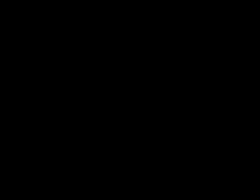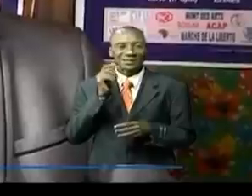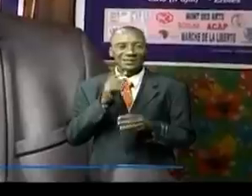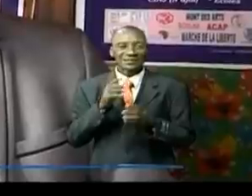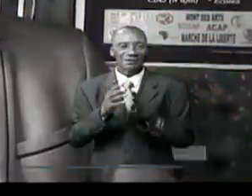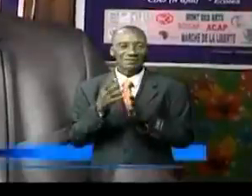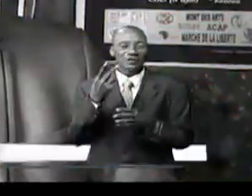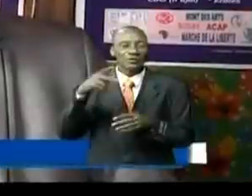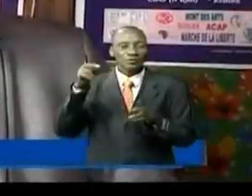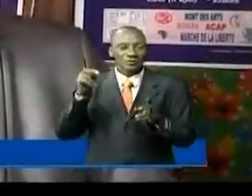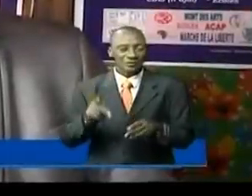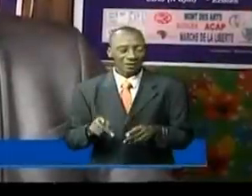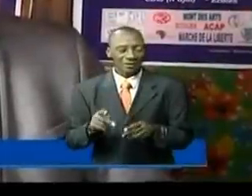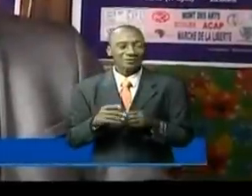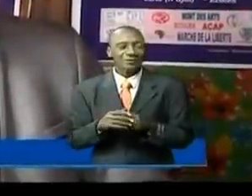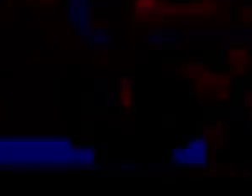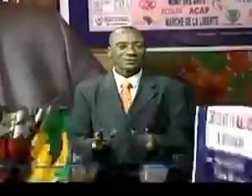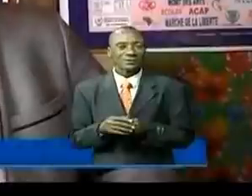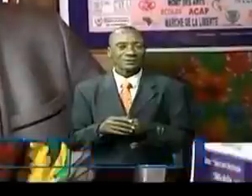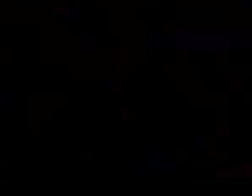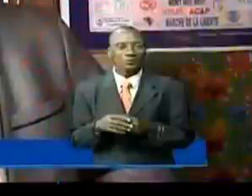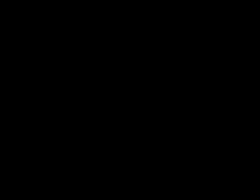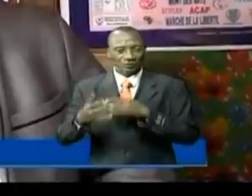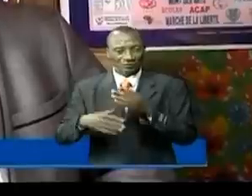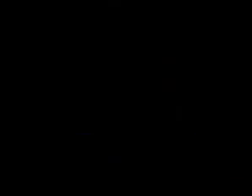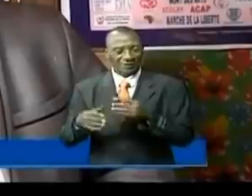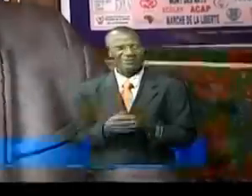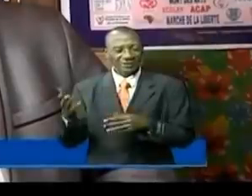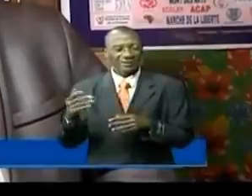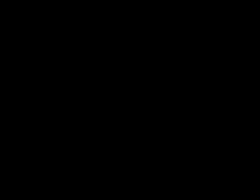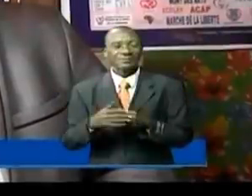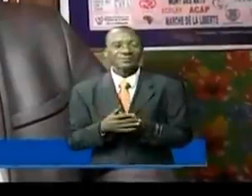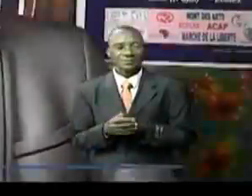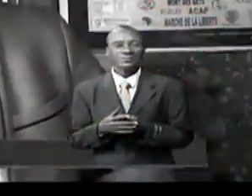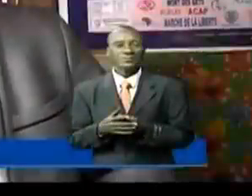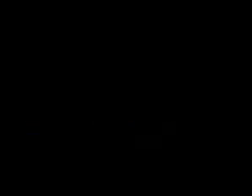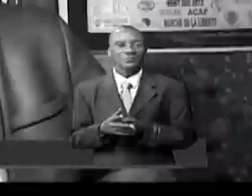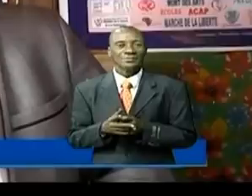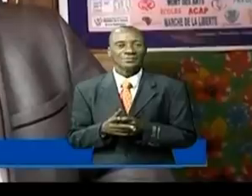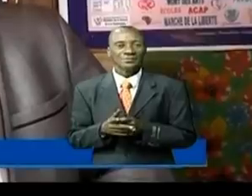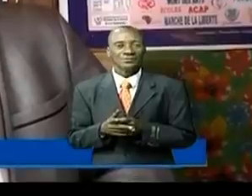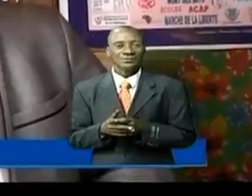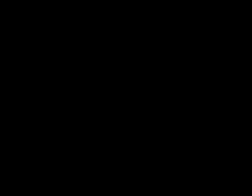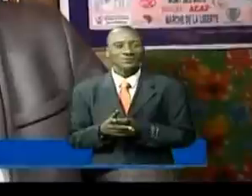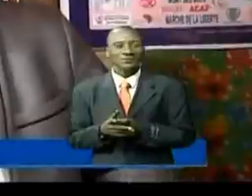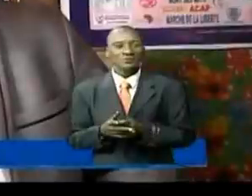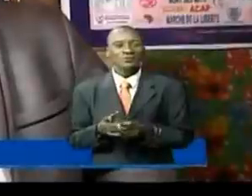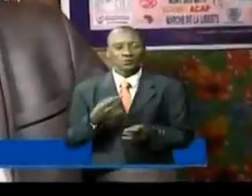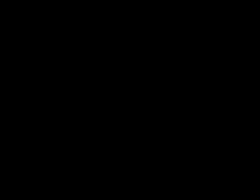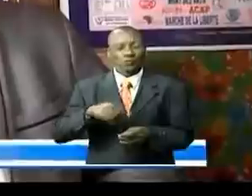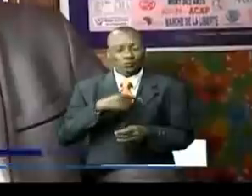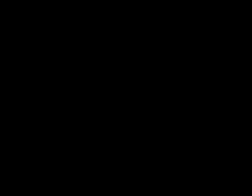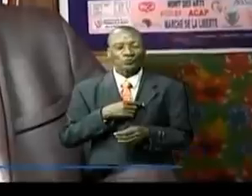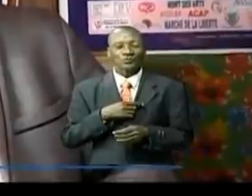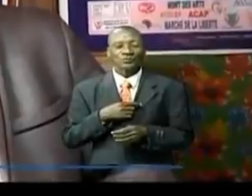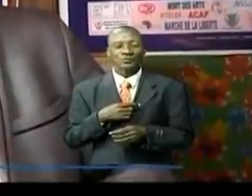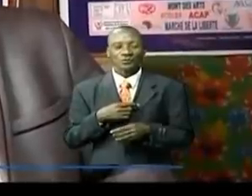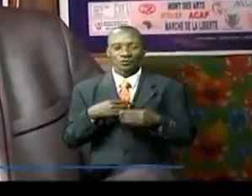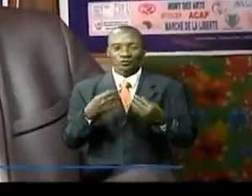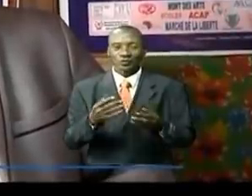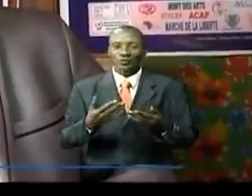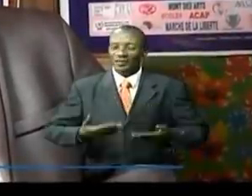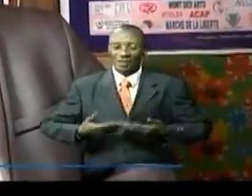d'édition virtuelle. Et nous sommes une structure qui apporte de loisirs. Nous